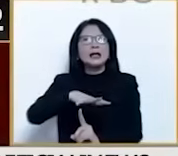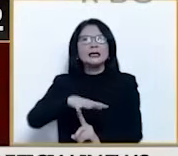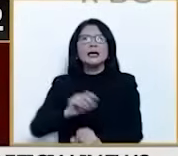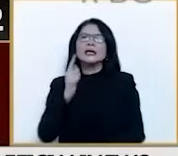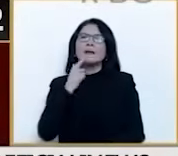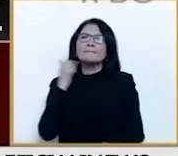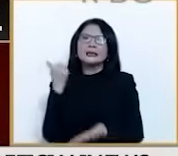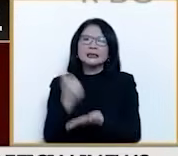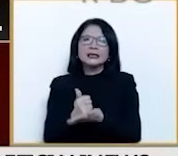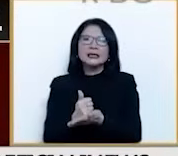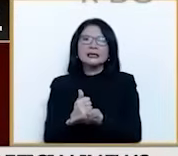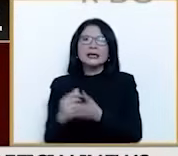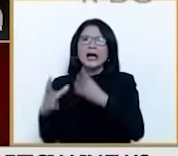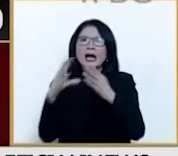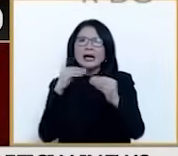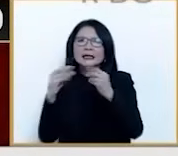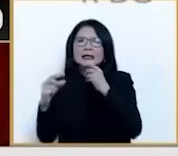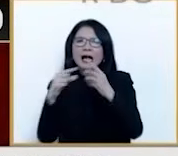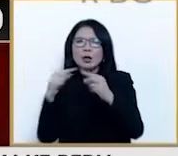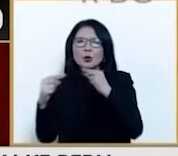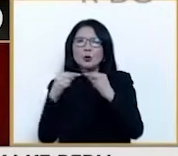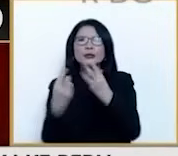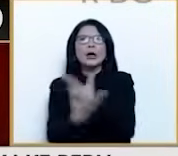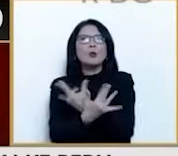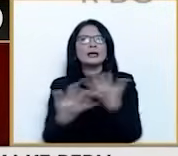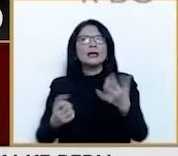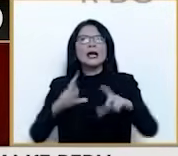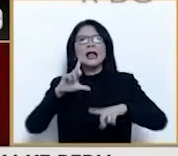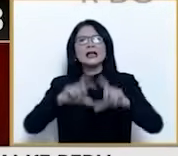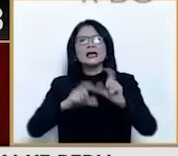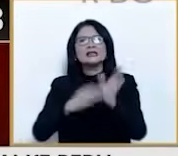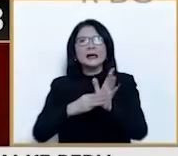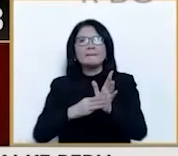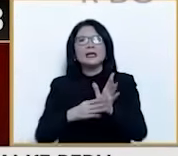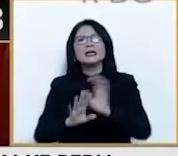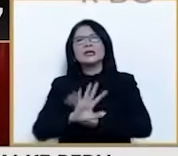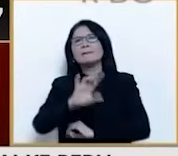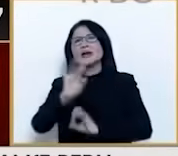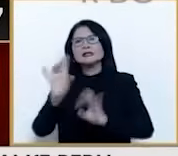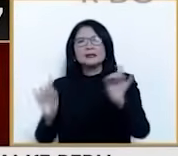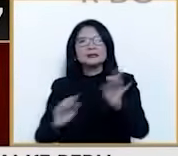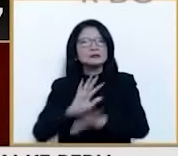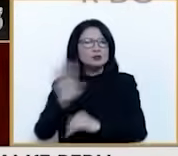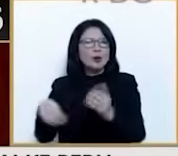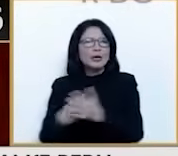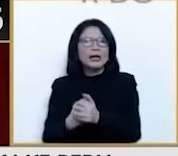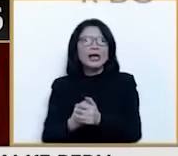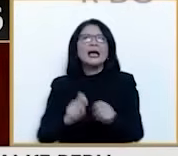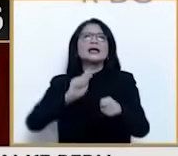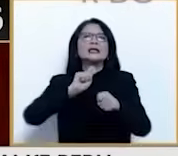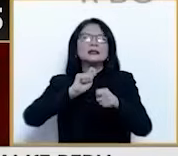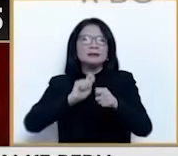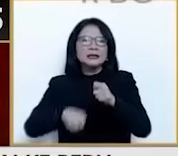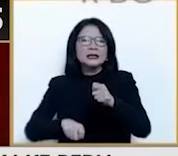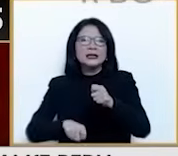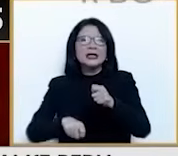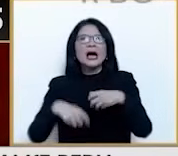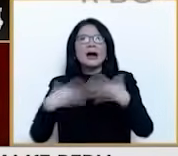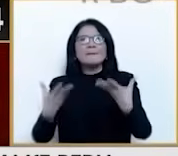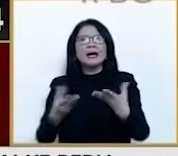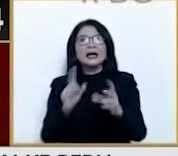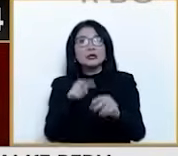pertama adalah dialog dengan warga, dengan LSM, dengan Walhi, dengan semuanya. Dirumuskan apakah itu